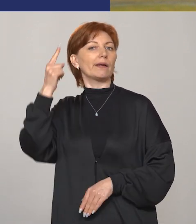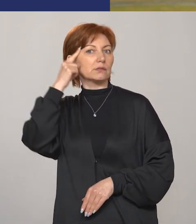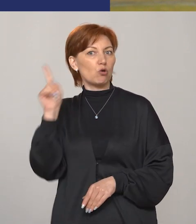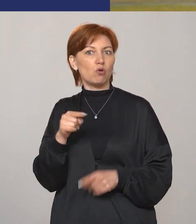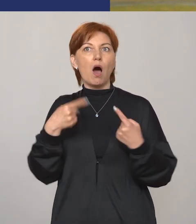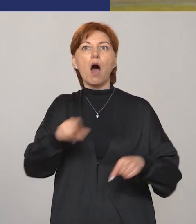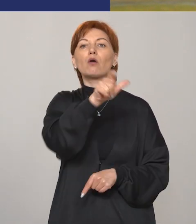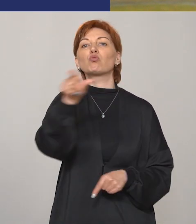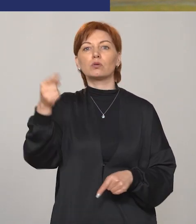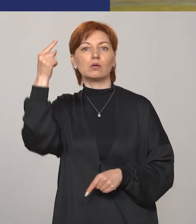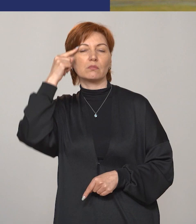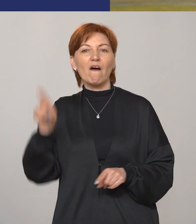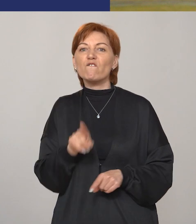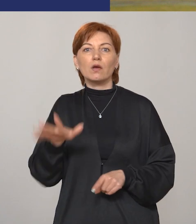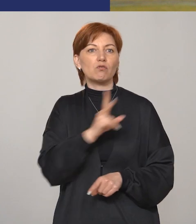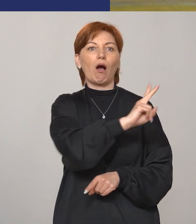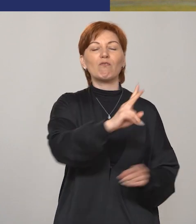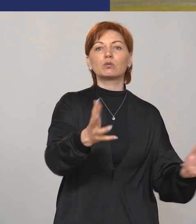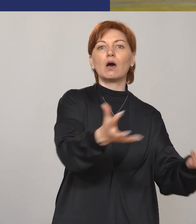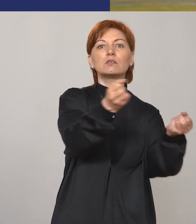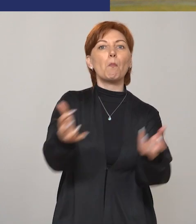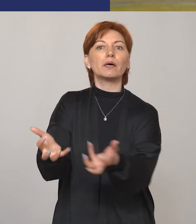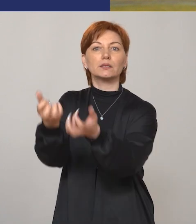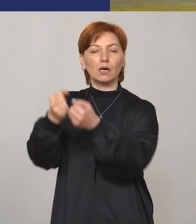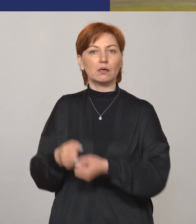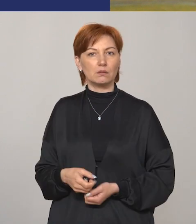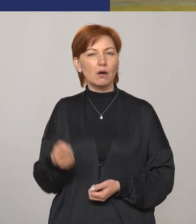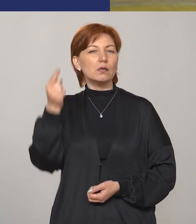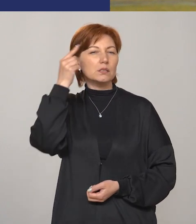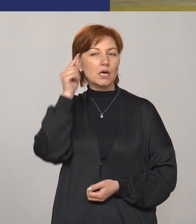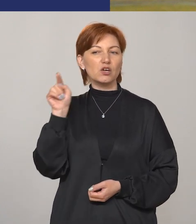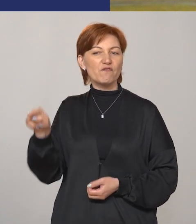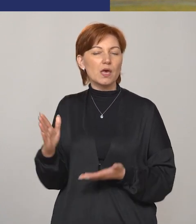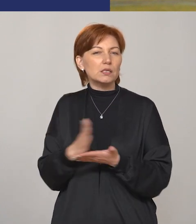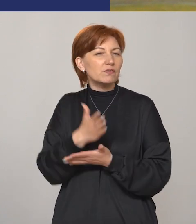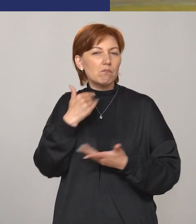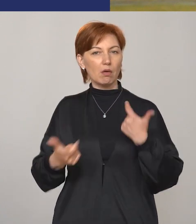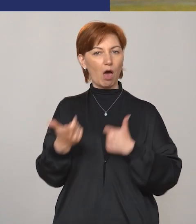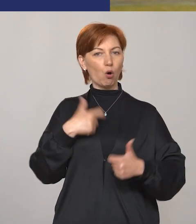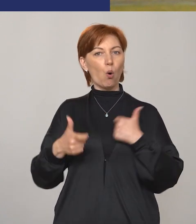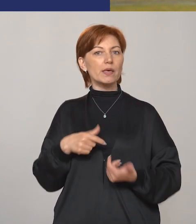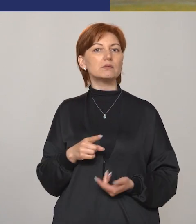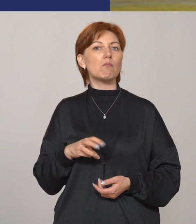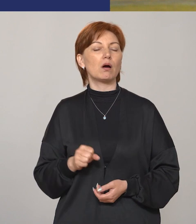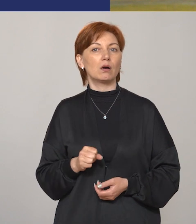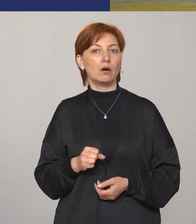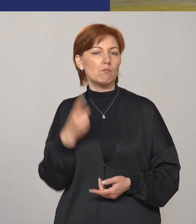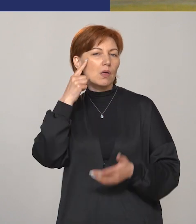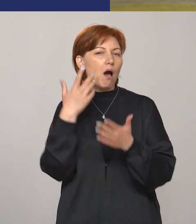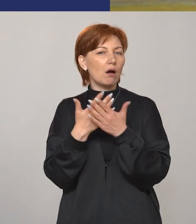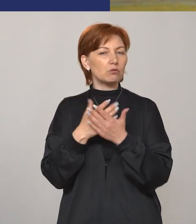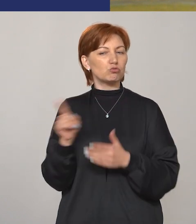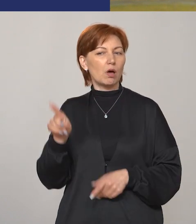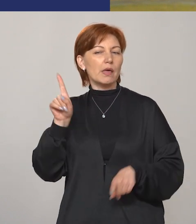думает. Вечно кого-то спасает. Знаешь, в ней совсем нет эгоизма. Мне даже кажется, что она